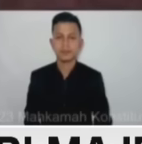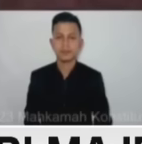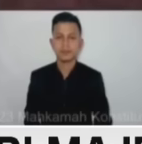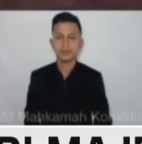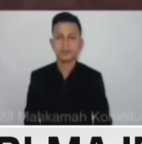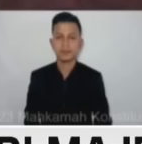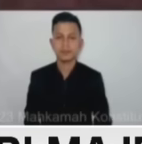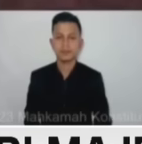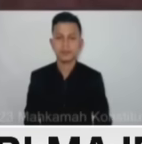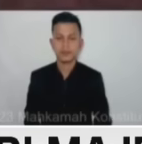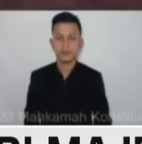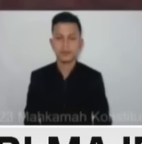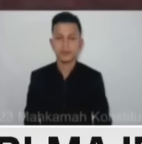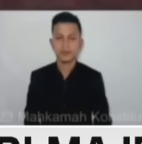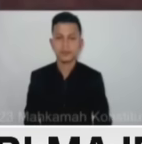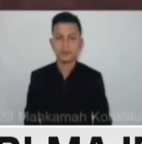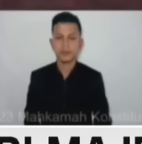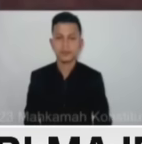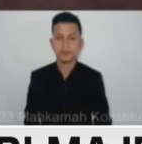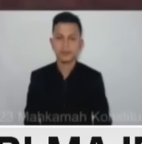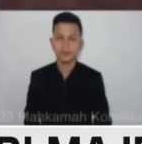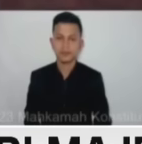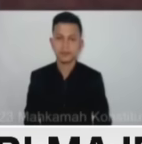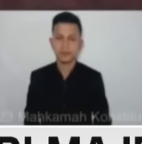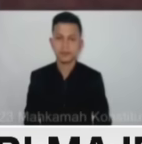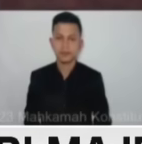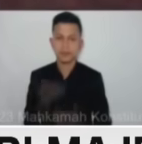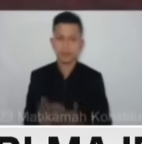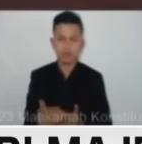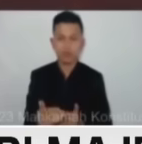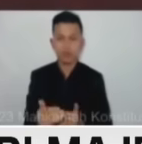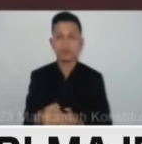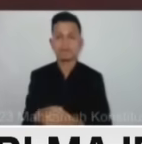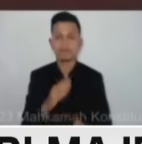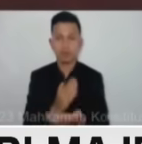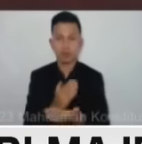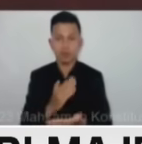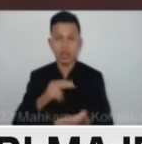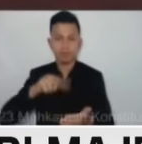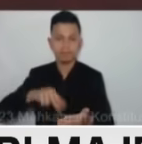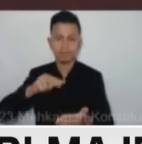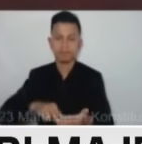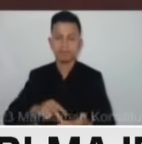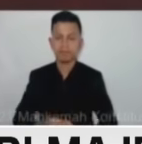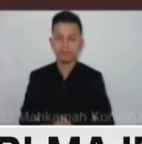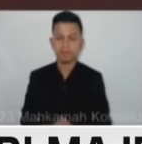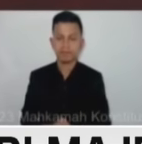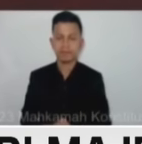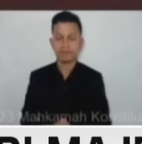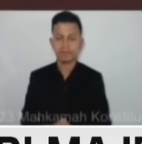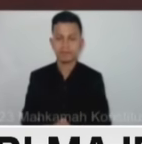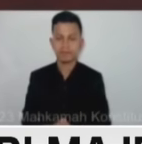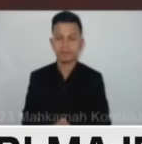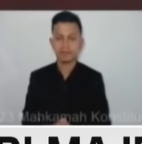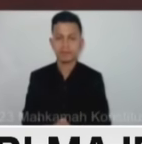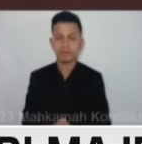proses pemilu tetap berjalan jangan sampai juga hirukpikuk ini Mengalihkan kita bahwa ada legislatif yang juga perlu mendapatkan